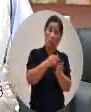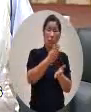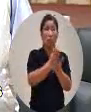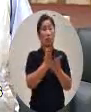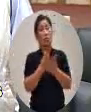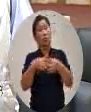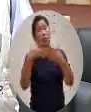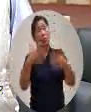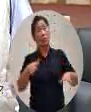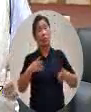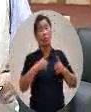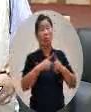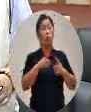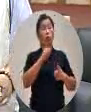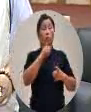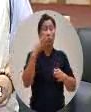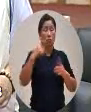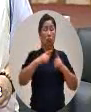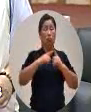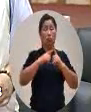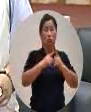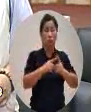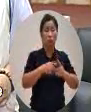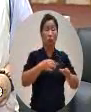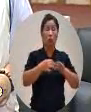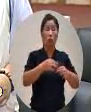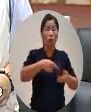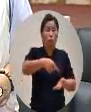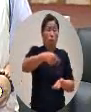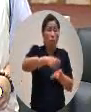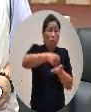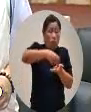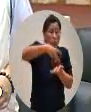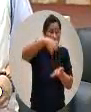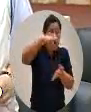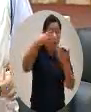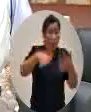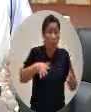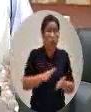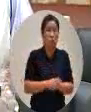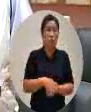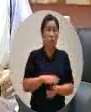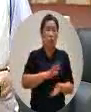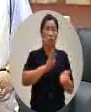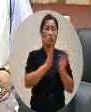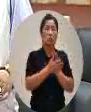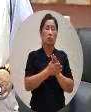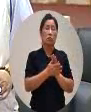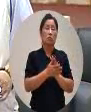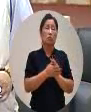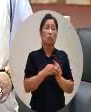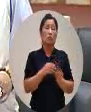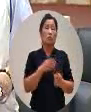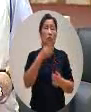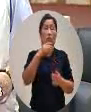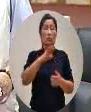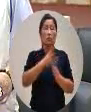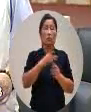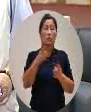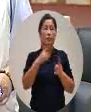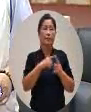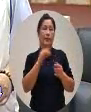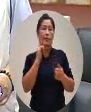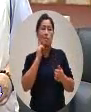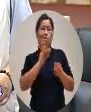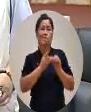去那間消費也十幾次結果,讓人這樣栽贈